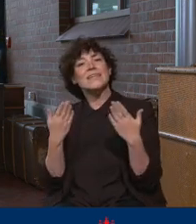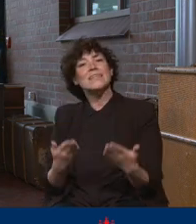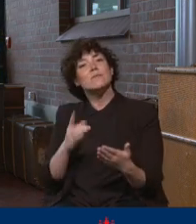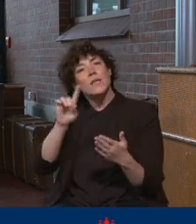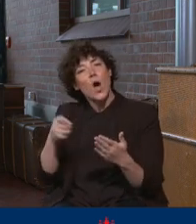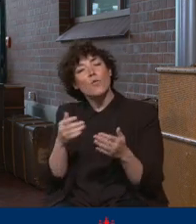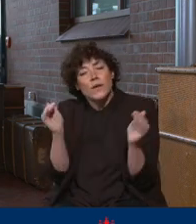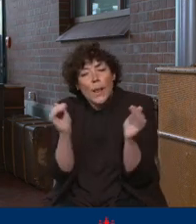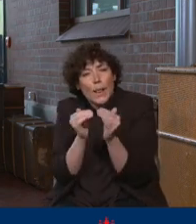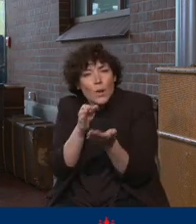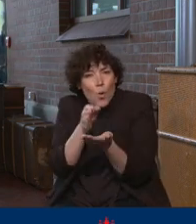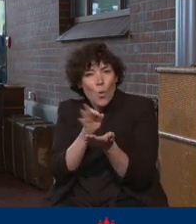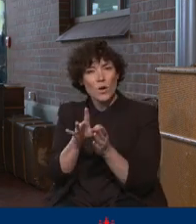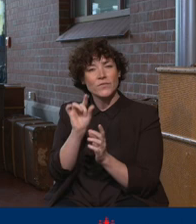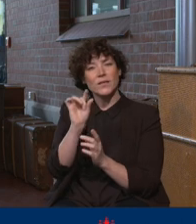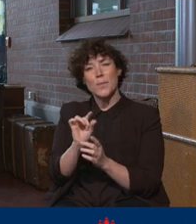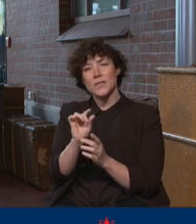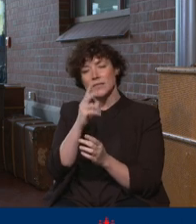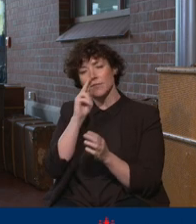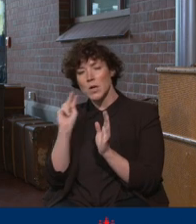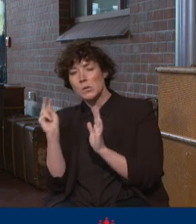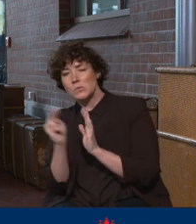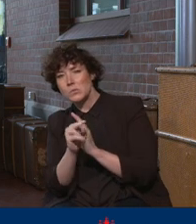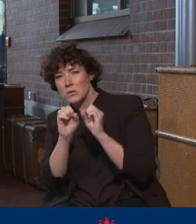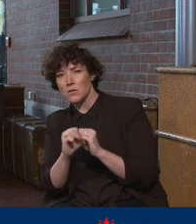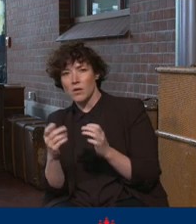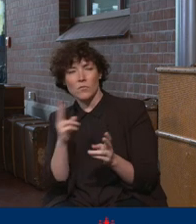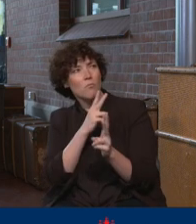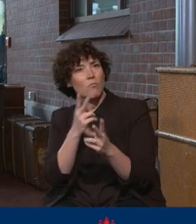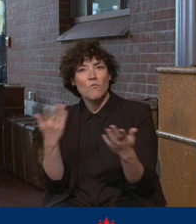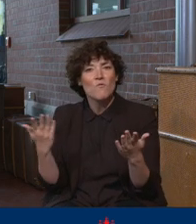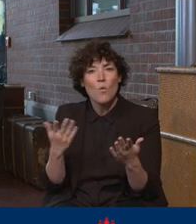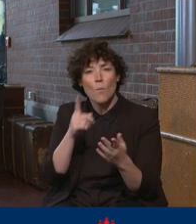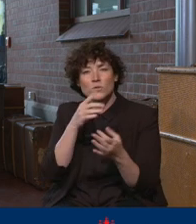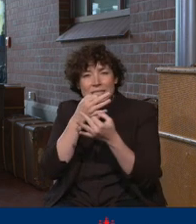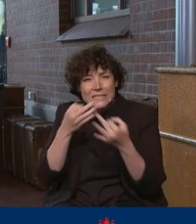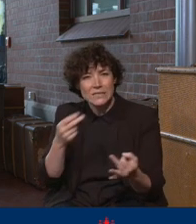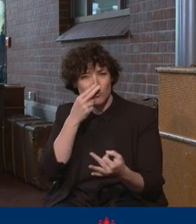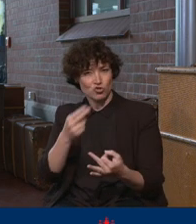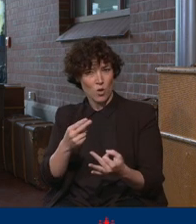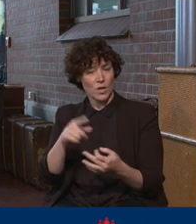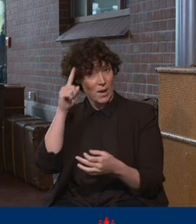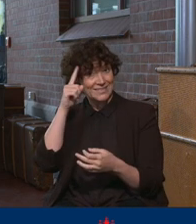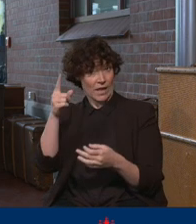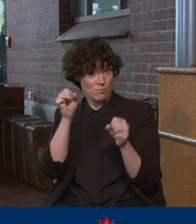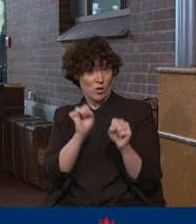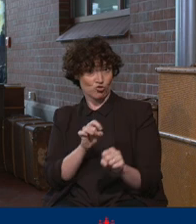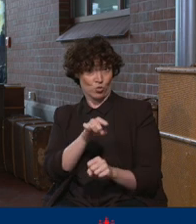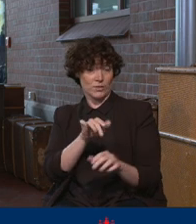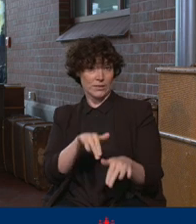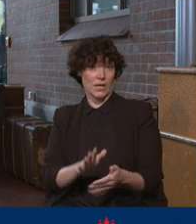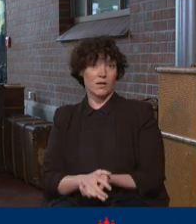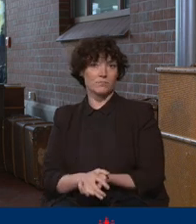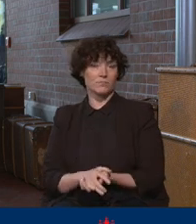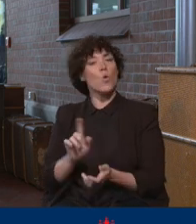die man ein bisschen über sieht wenn man nicht genau hinschaut und dann raucht und dampfte es wenn man nach hamburg rein kommt diese